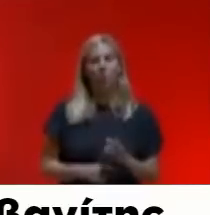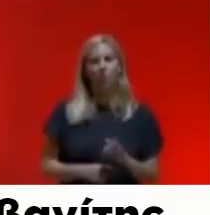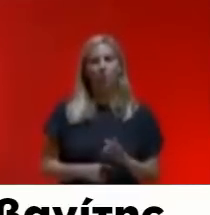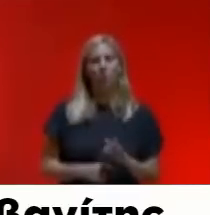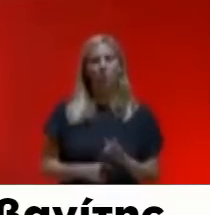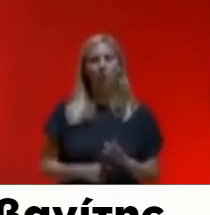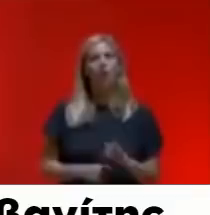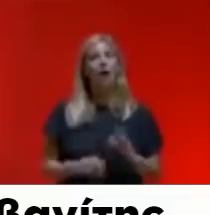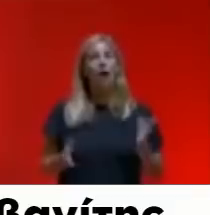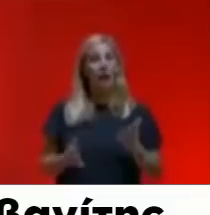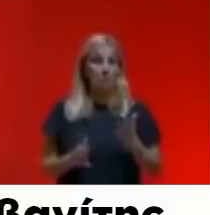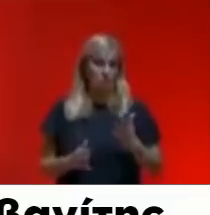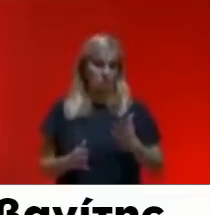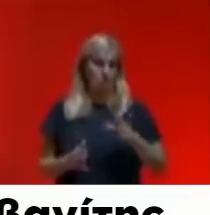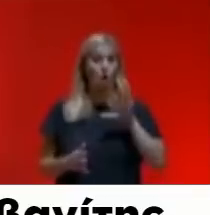θέματα κατ' εμέ